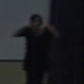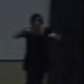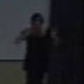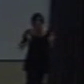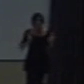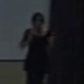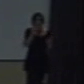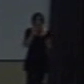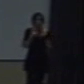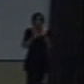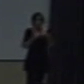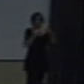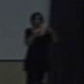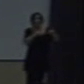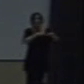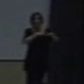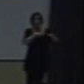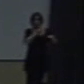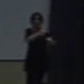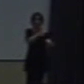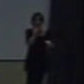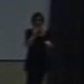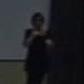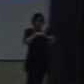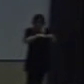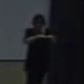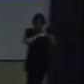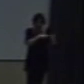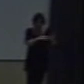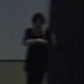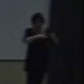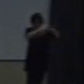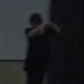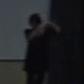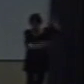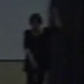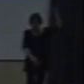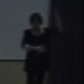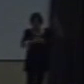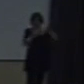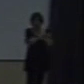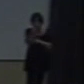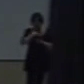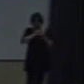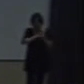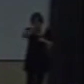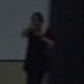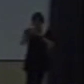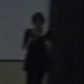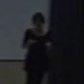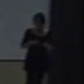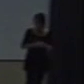castellà, però si ho fas en anglès, gent, jo pots preguntar, per exemple, escolta, on està, què pot estar passant a tal lloc en aquests moments, tal, pots tenir algú allà